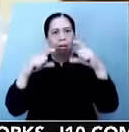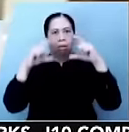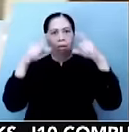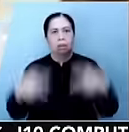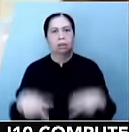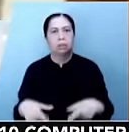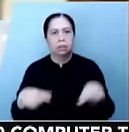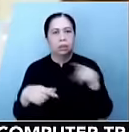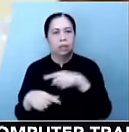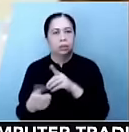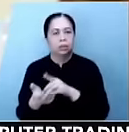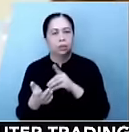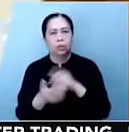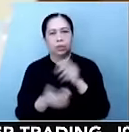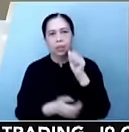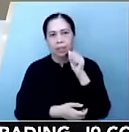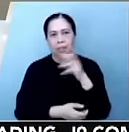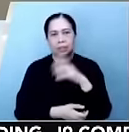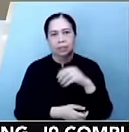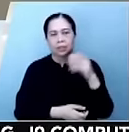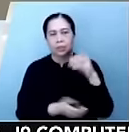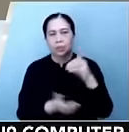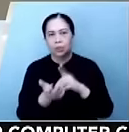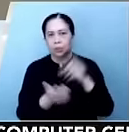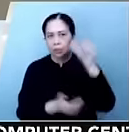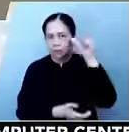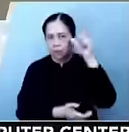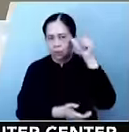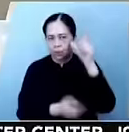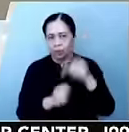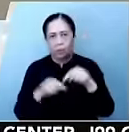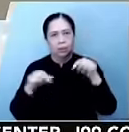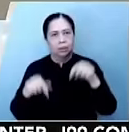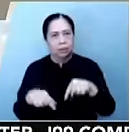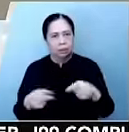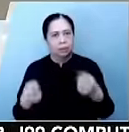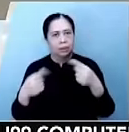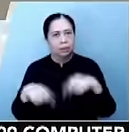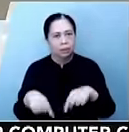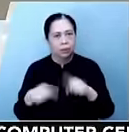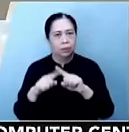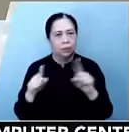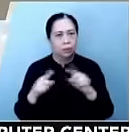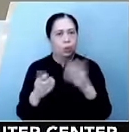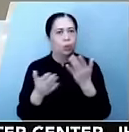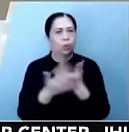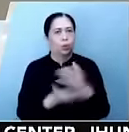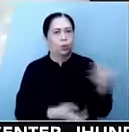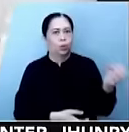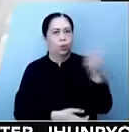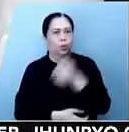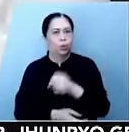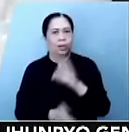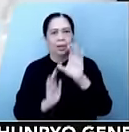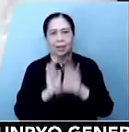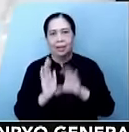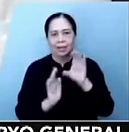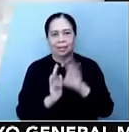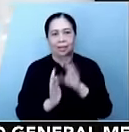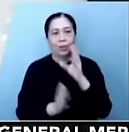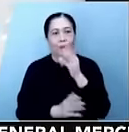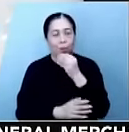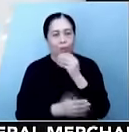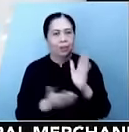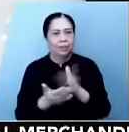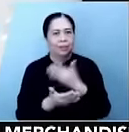Doc Annalyn at Doc Lindon. Dito rin papasok ang bagong karakter na ginagampanan ng